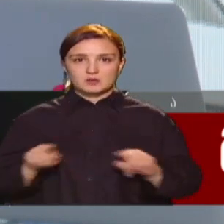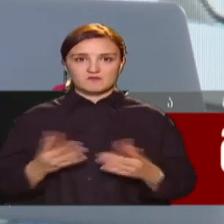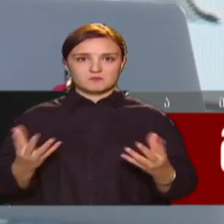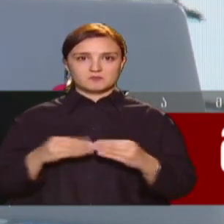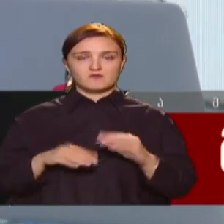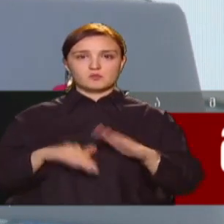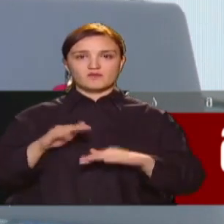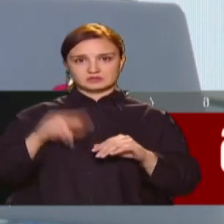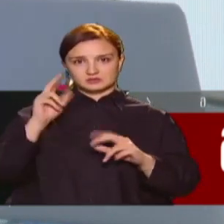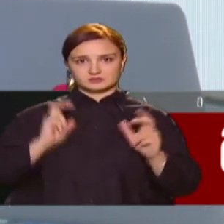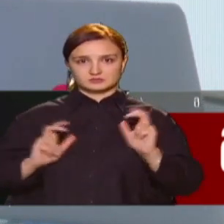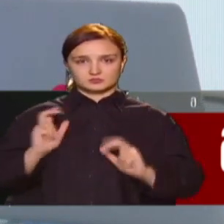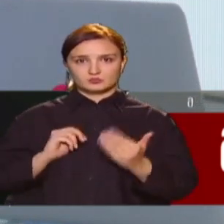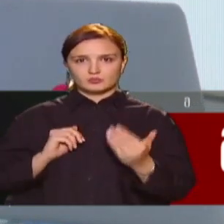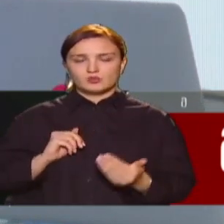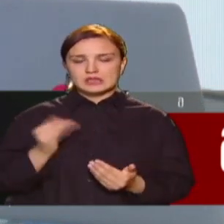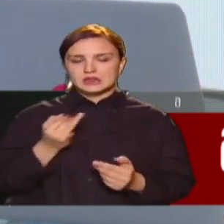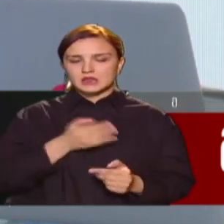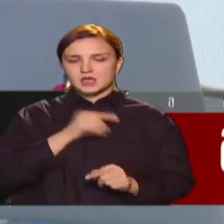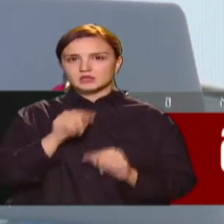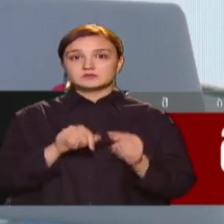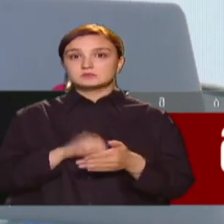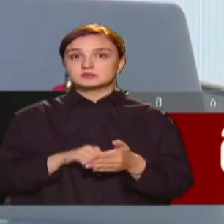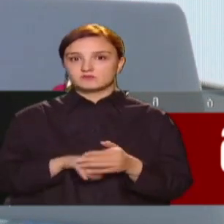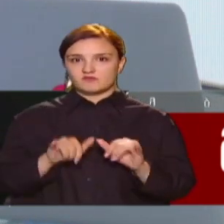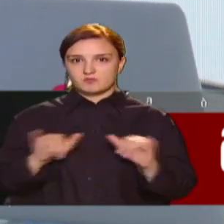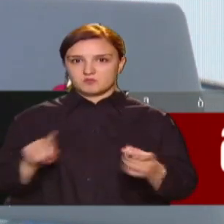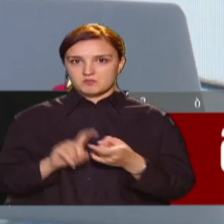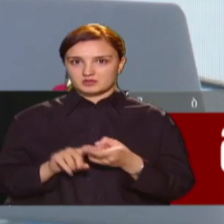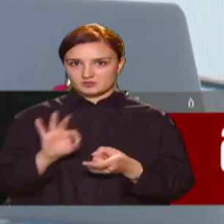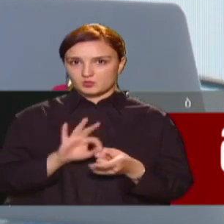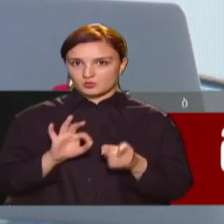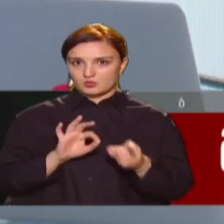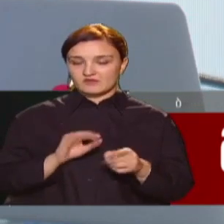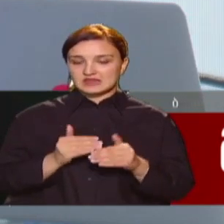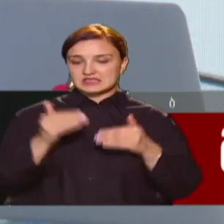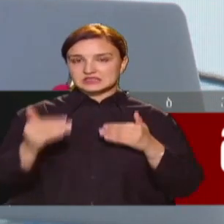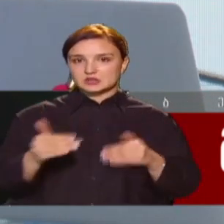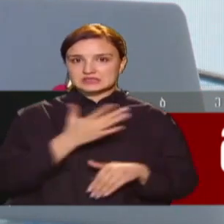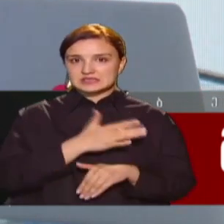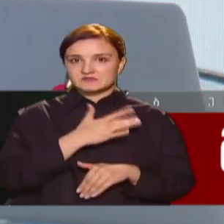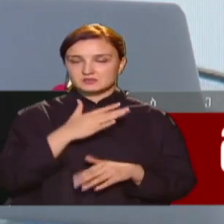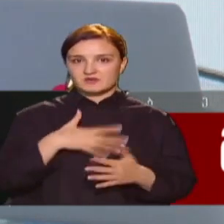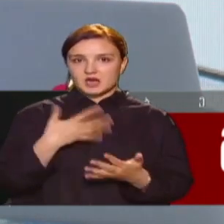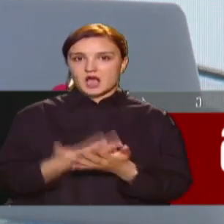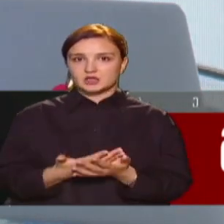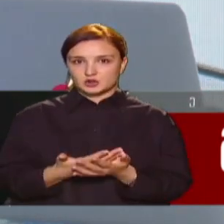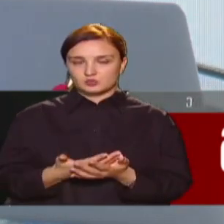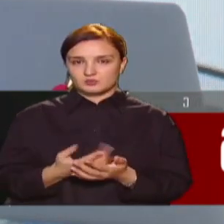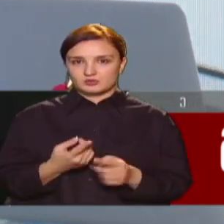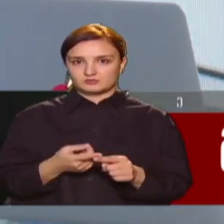standardat profesorul sa sa bule bătut mimart magali interesi certert mizezat pandemia sa haldeba amaz distanțiuri servise bisca acte Europa